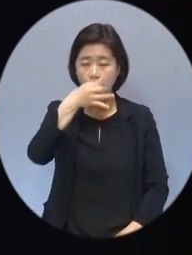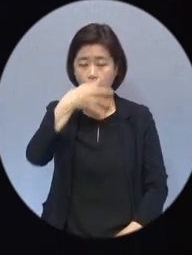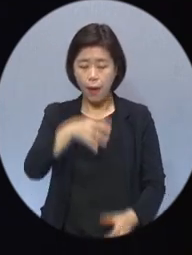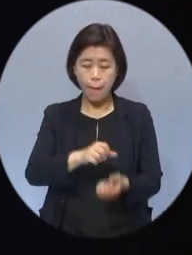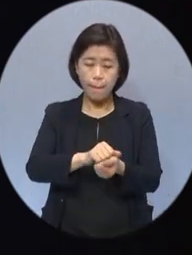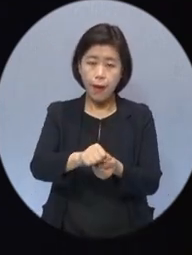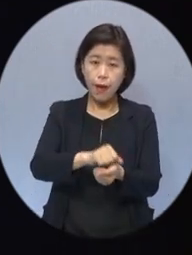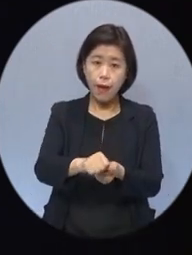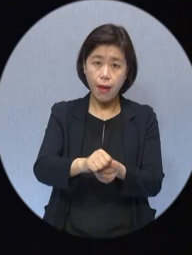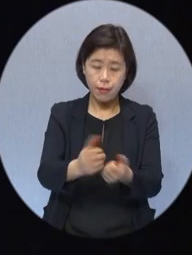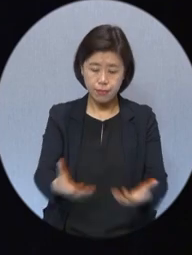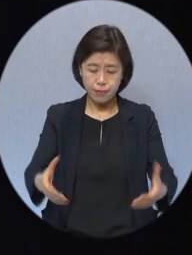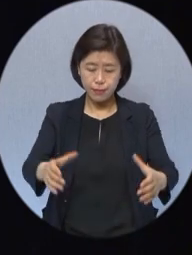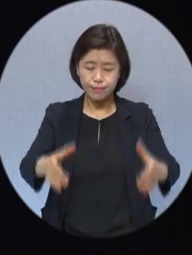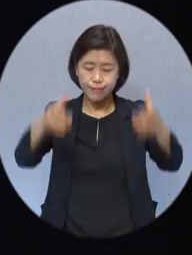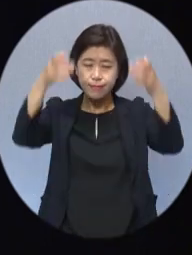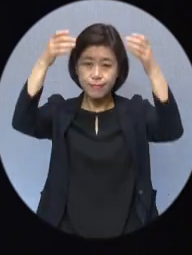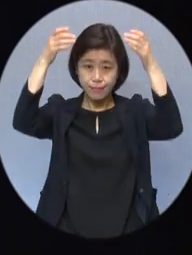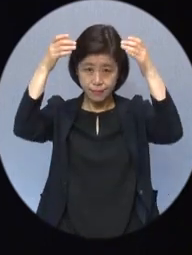담은 대야를 이고